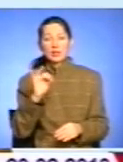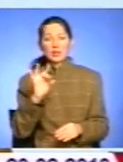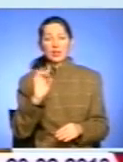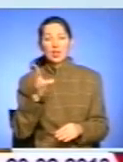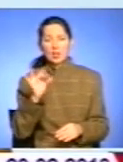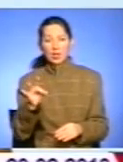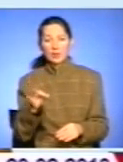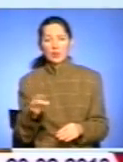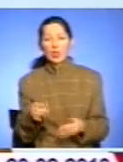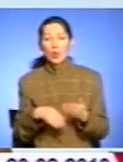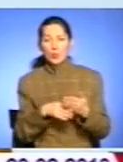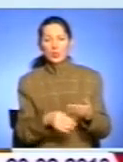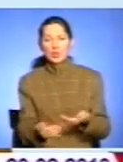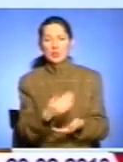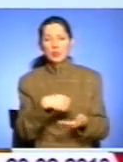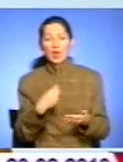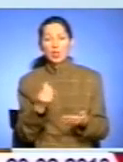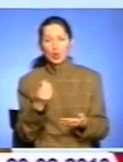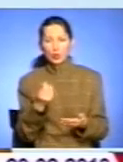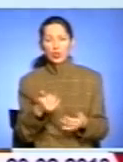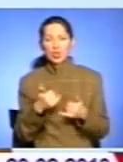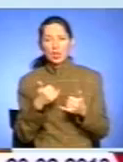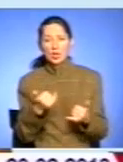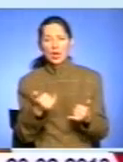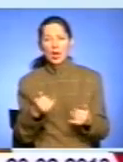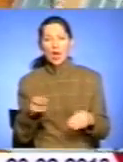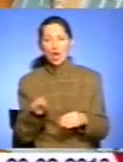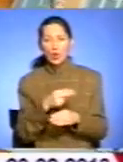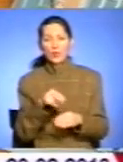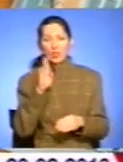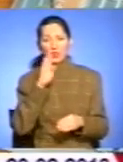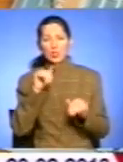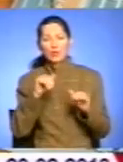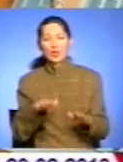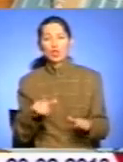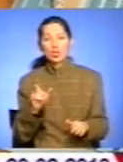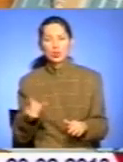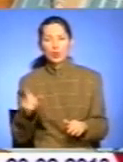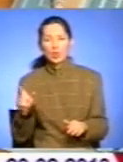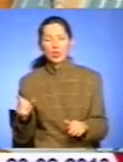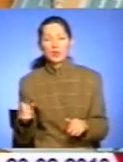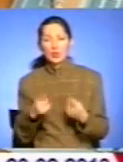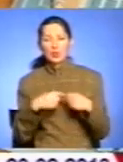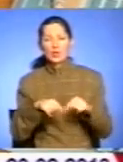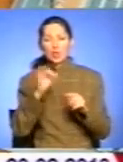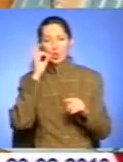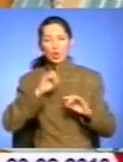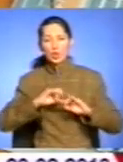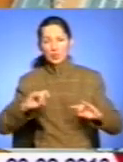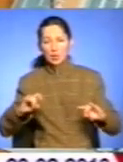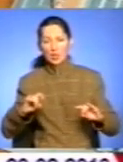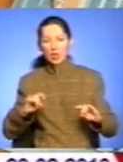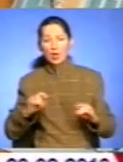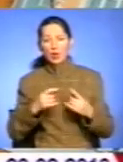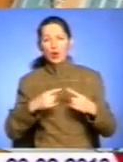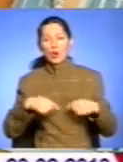Олі Душук вирішили школярі. Організували солодкий ярмарок, зробили скриньку для пожертв. Спільними зусиллями минулого тижня зібрали